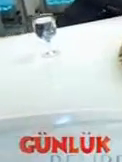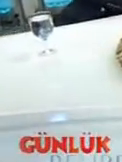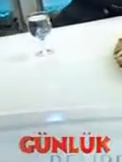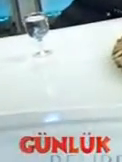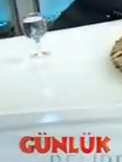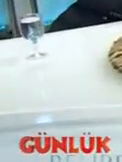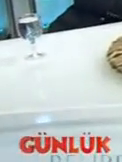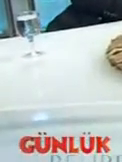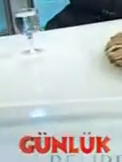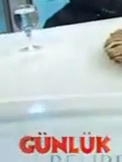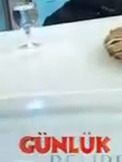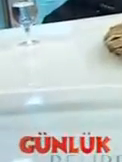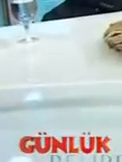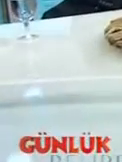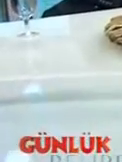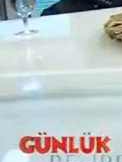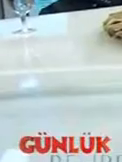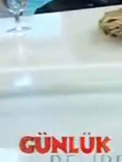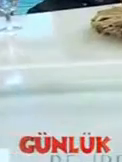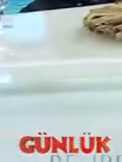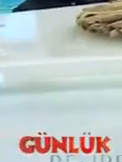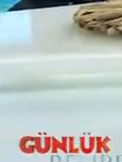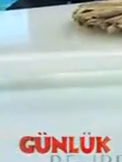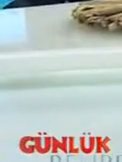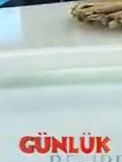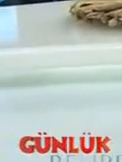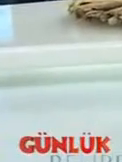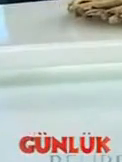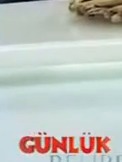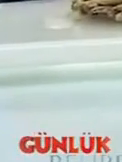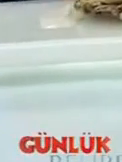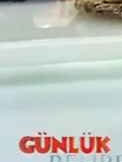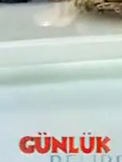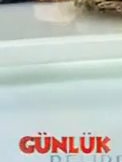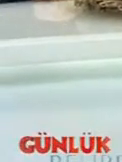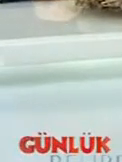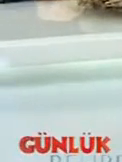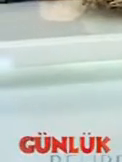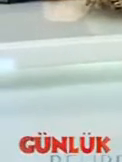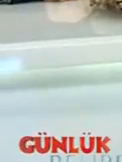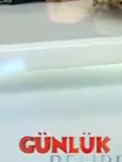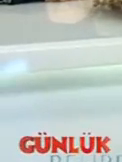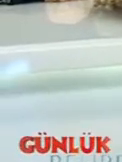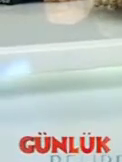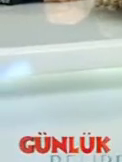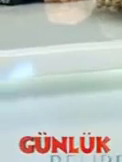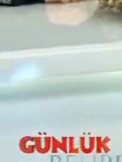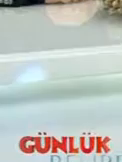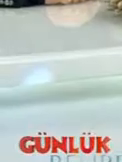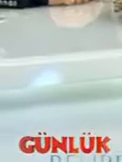uçuyormuş. Gelmiş omuzunuza konmuş. Size bir albüm yaptırmış. Niye 8 sene uçmuş, yorulmamış